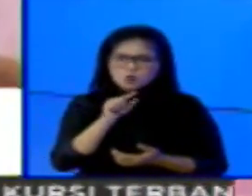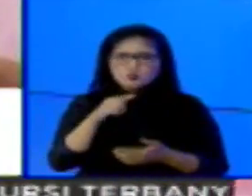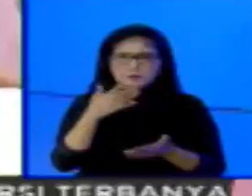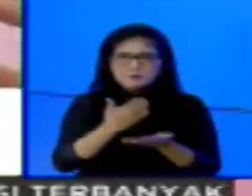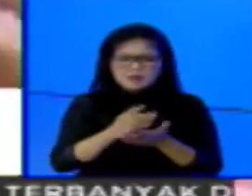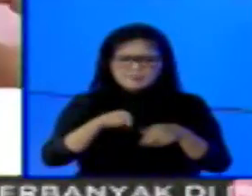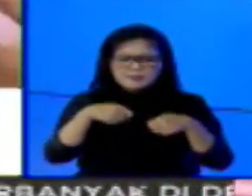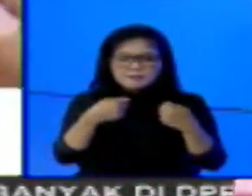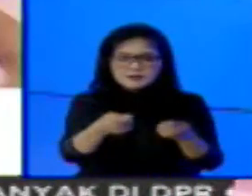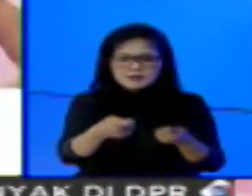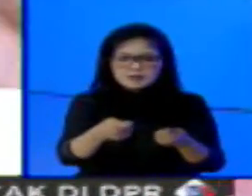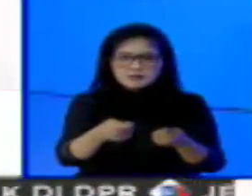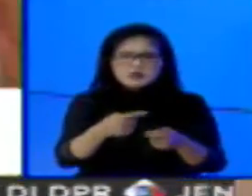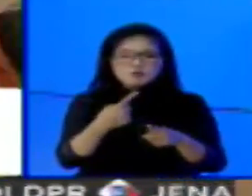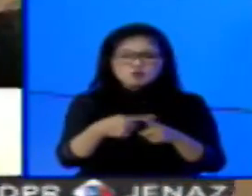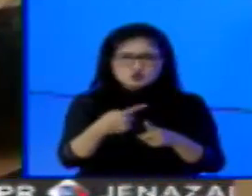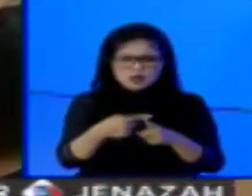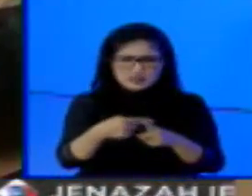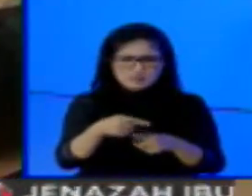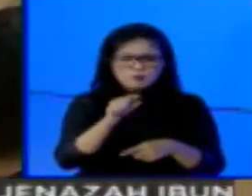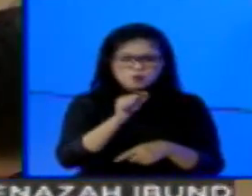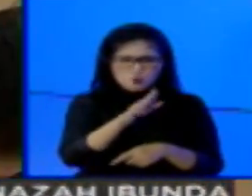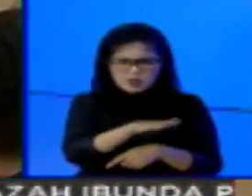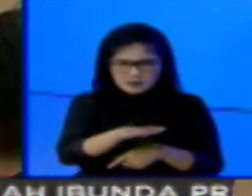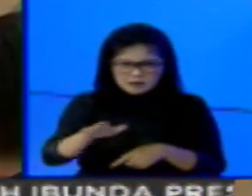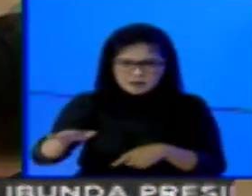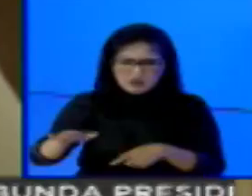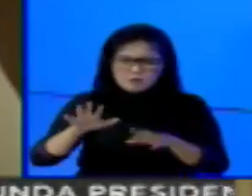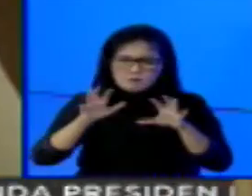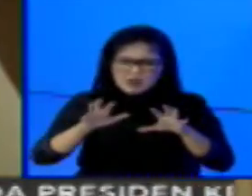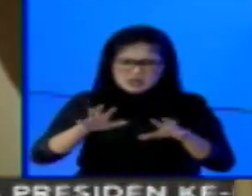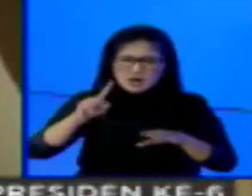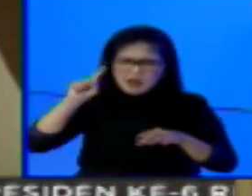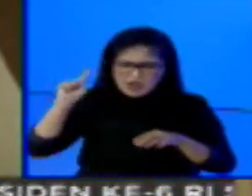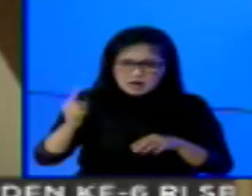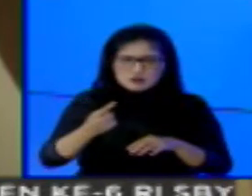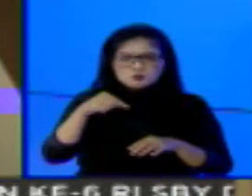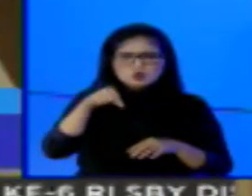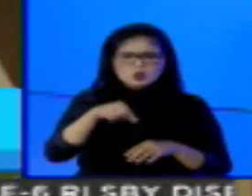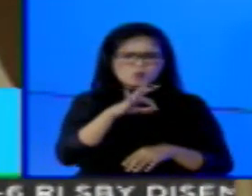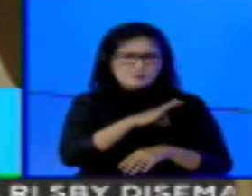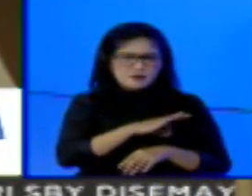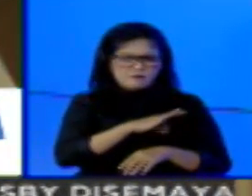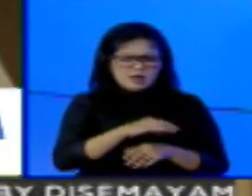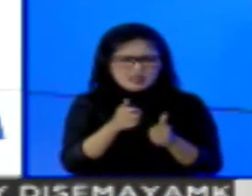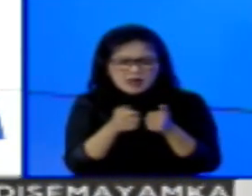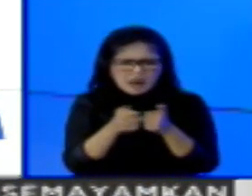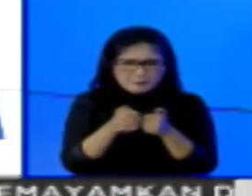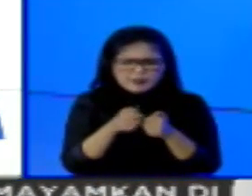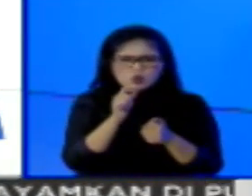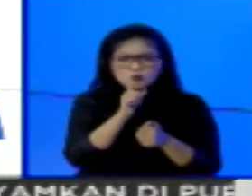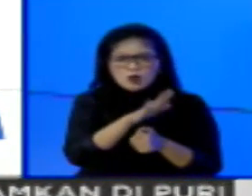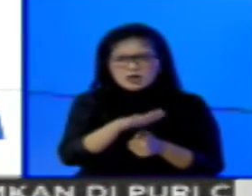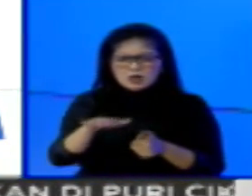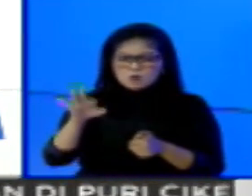memberikan hal-hal yang positif ke anak. Ada beberapa hal yang perlu dilakukan agar penggunaan gawai lebih baik dan aman bagi anak. Para orang